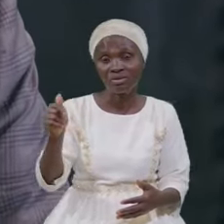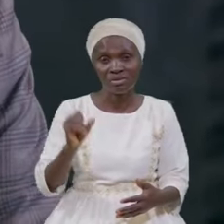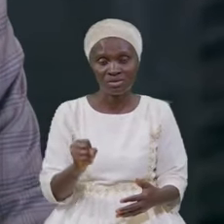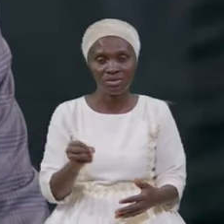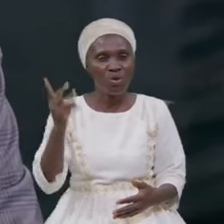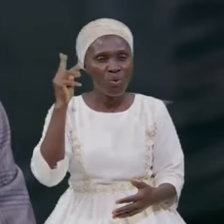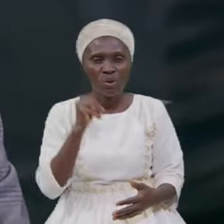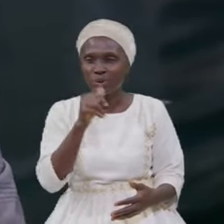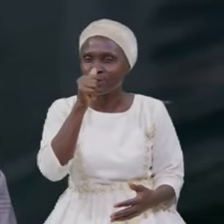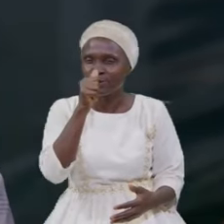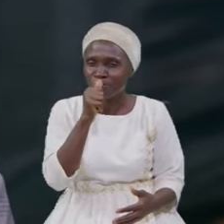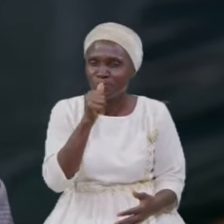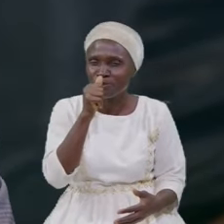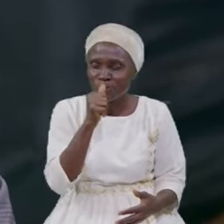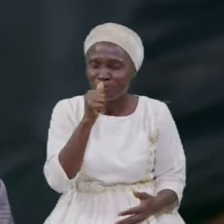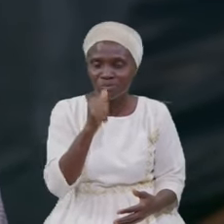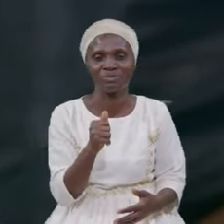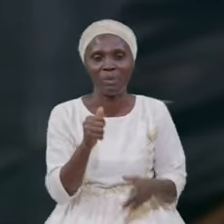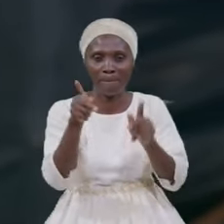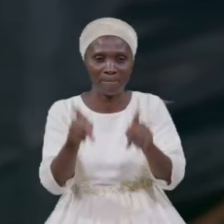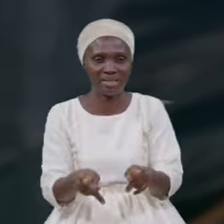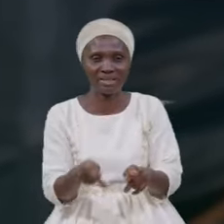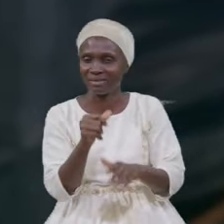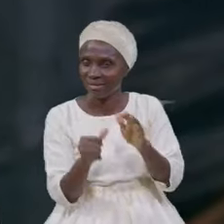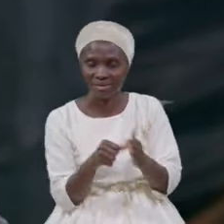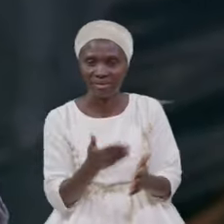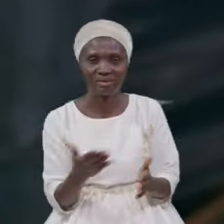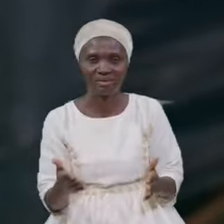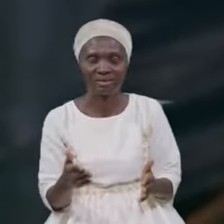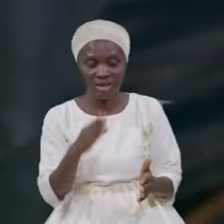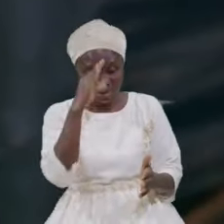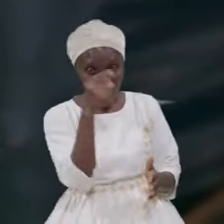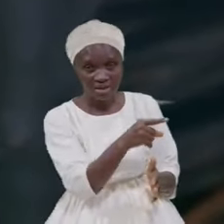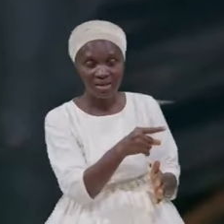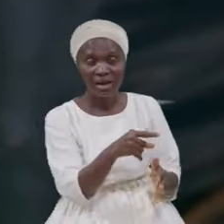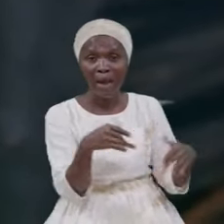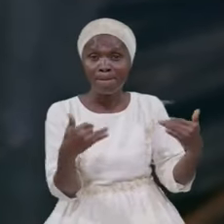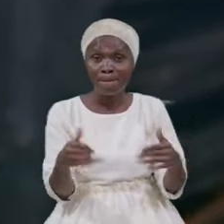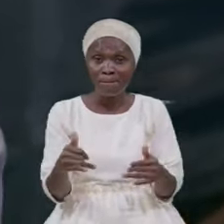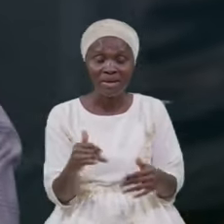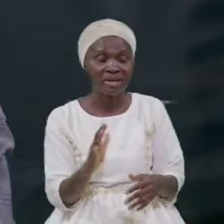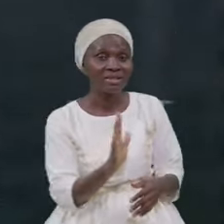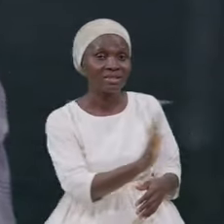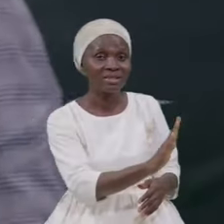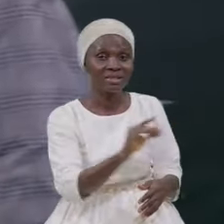bien joué son jeu de péché, si bien, personne n'a su, mais